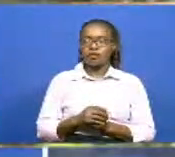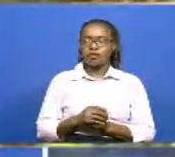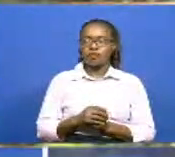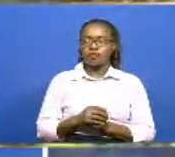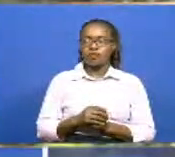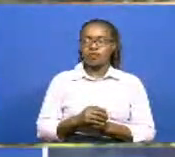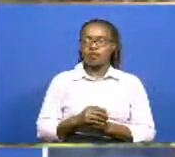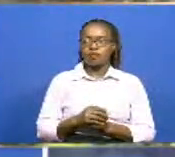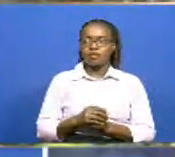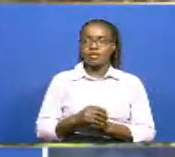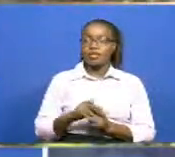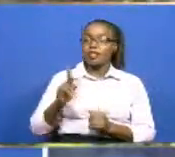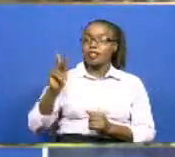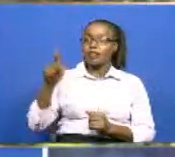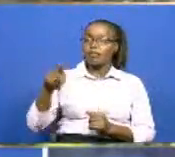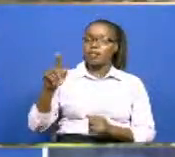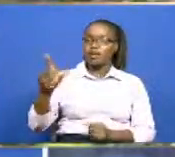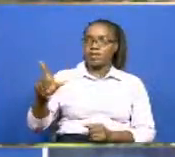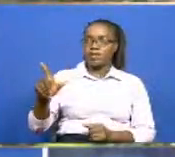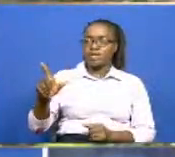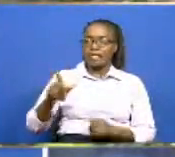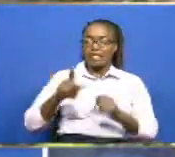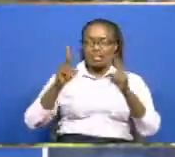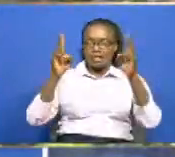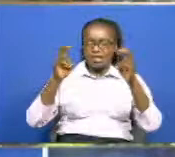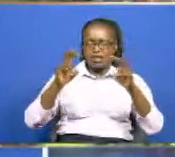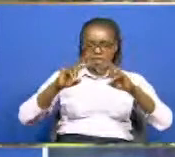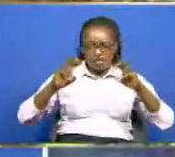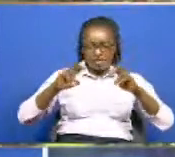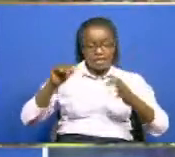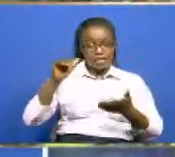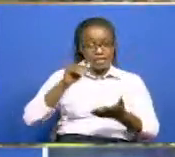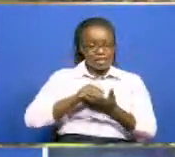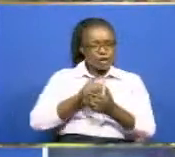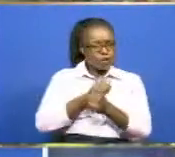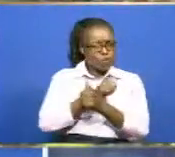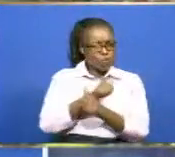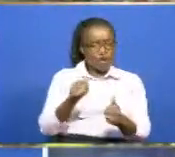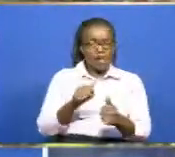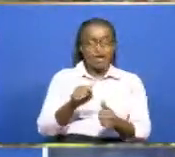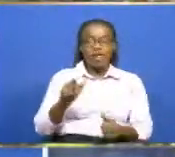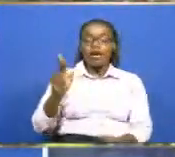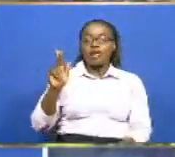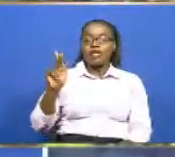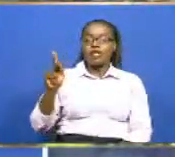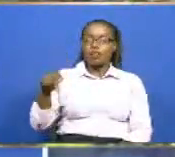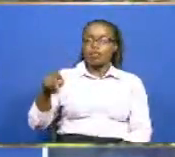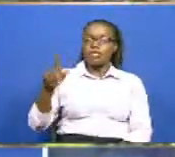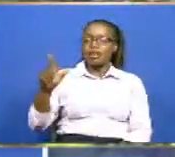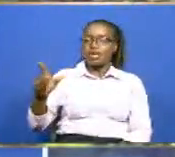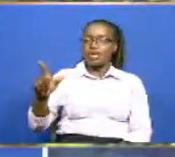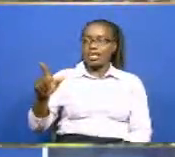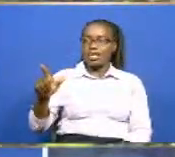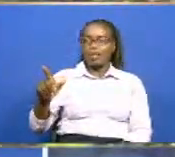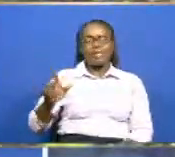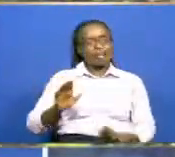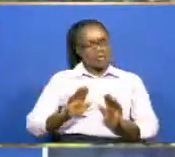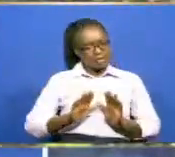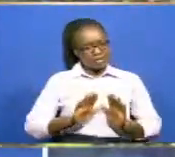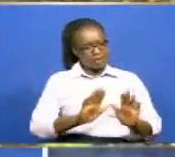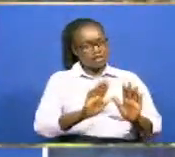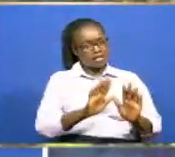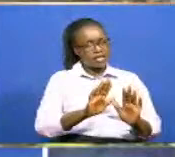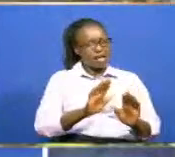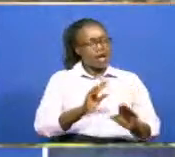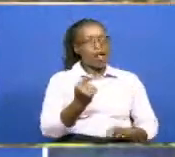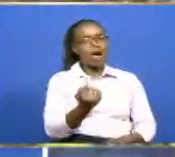Of Kenya Premier League, the issue needs to be checked properly. Kenya Premier League must be left to run their affairs on their own. This